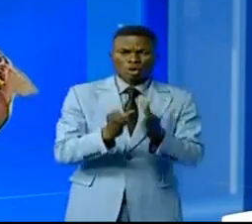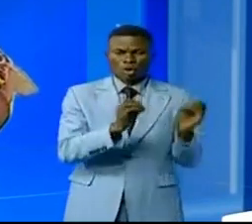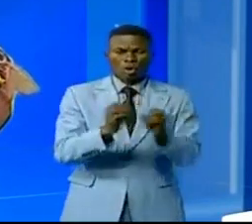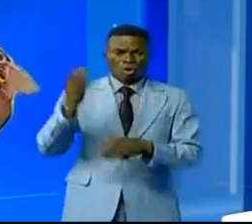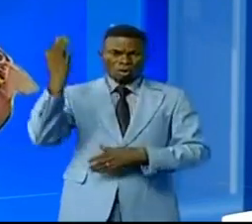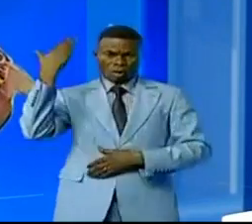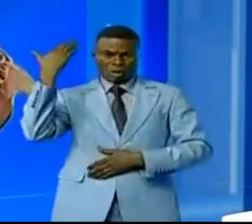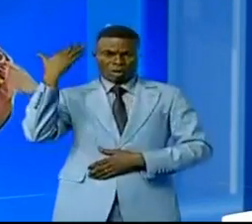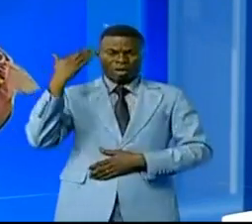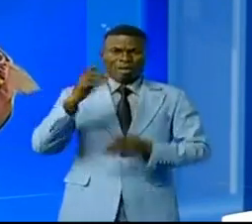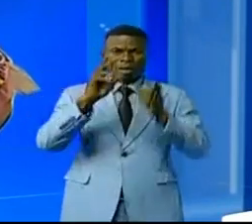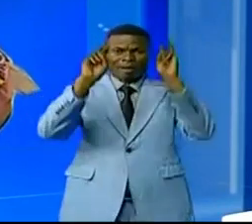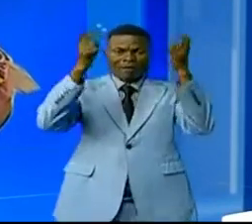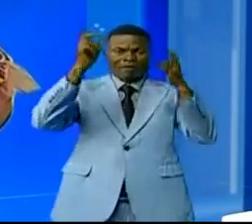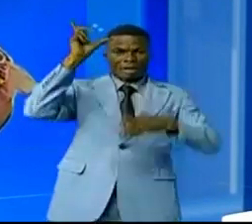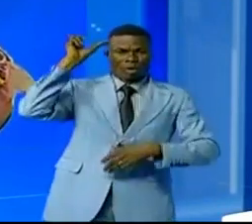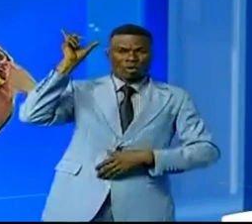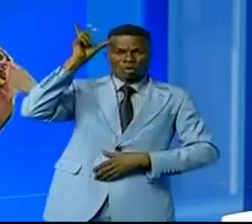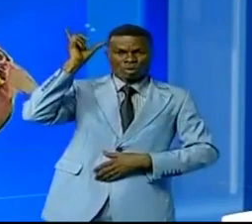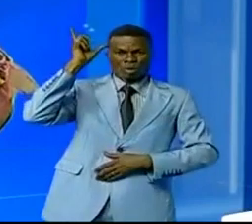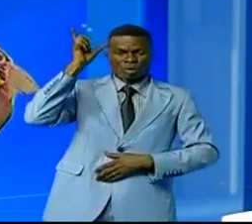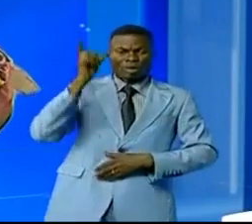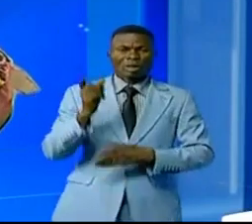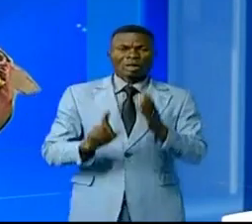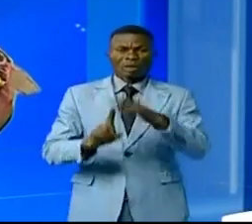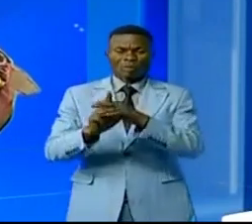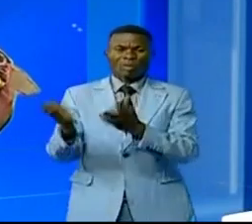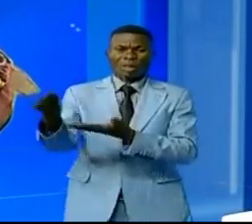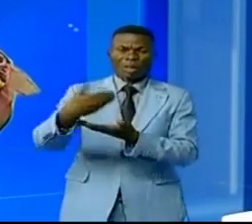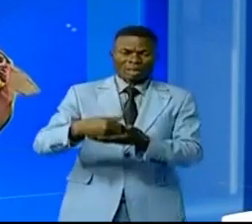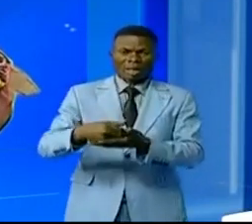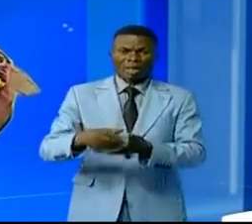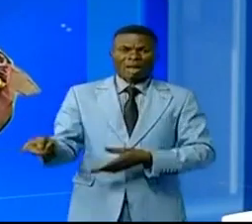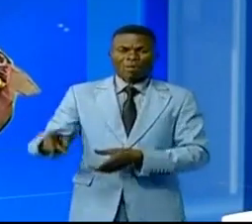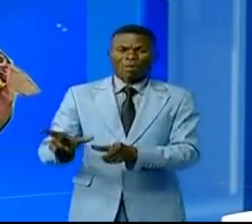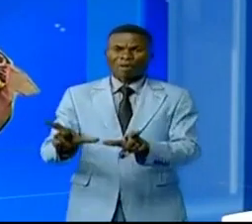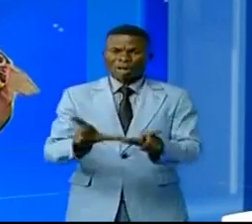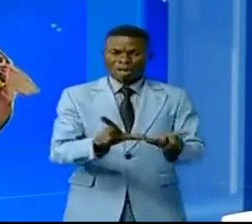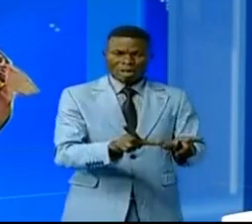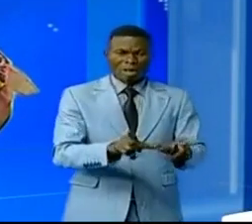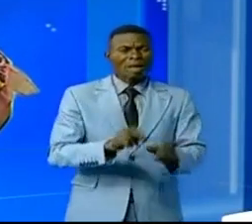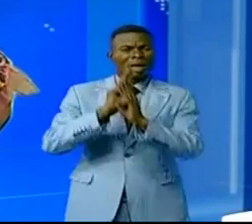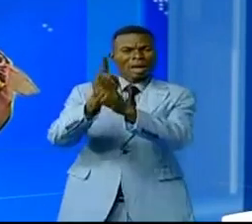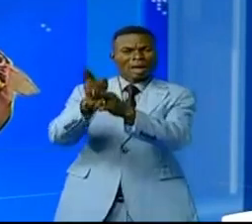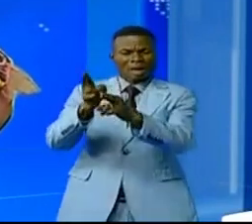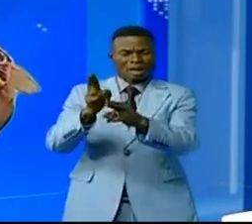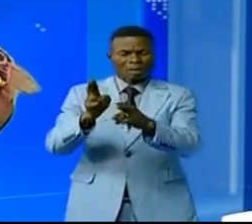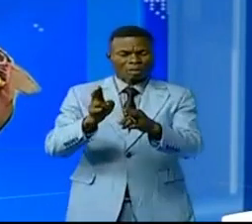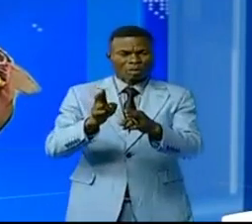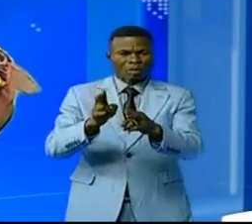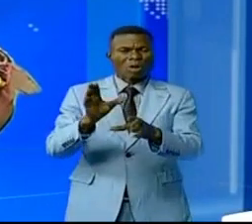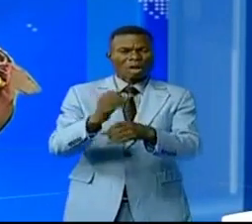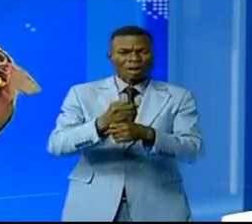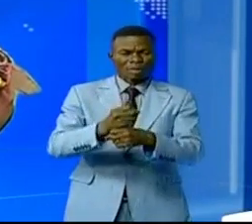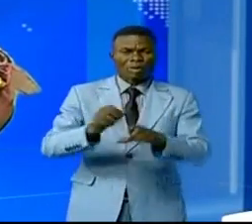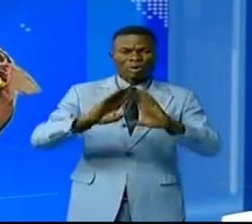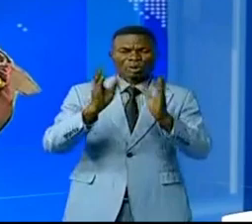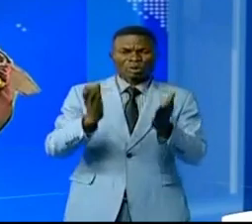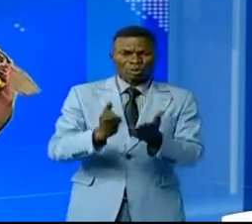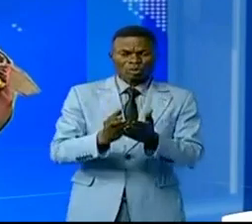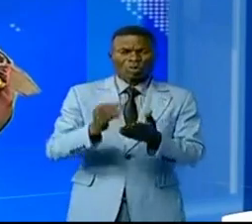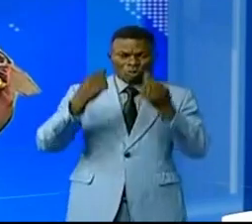dernièrement à Lubumbashi. Dès son retour au Lualaba, elle a fait la restitution de toutes